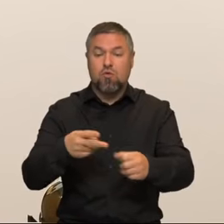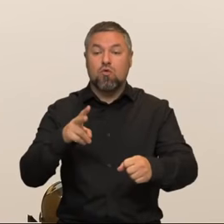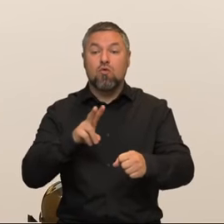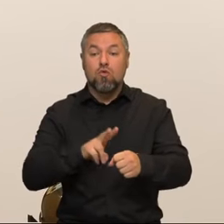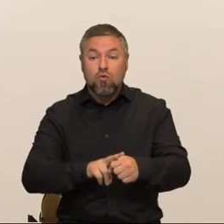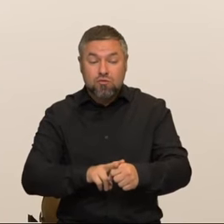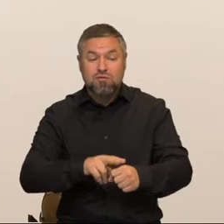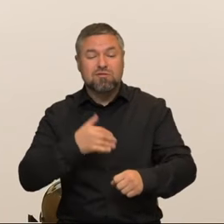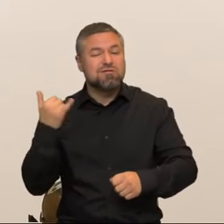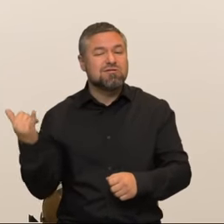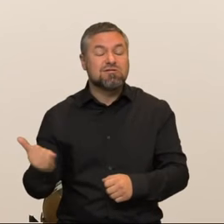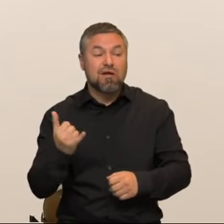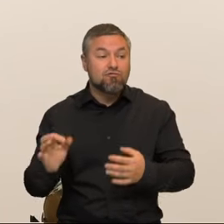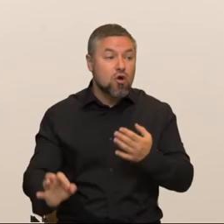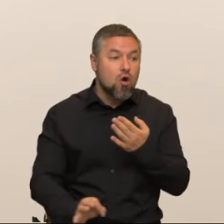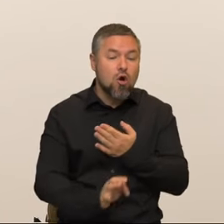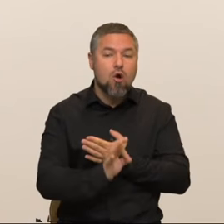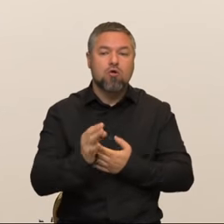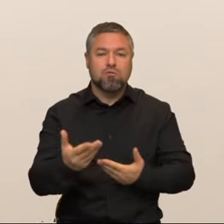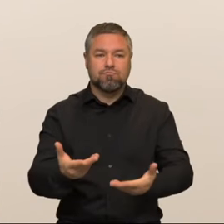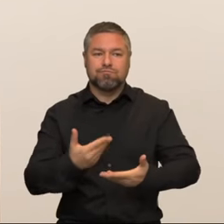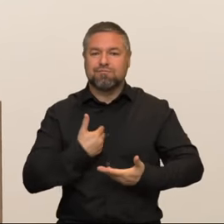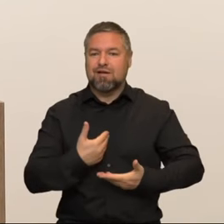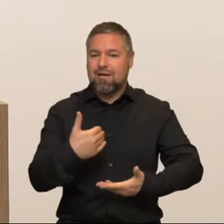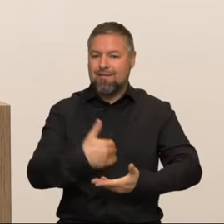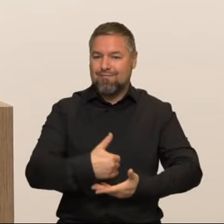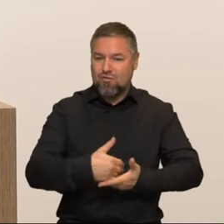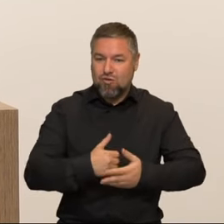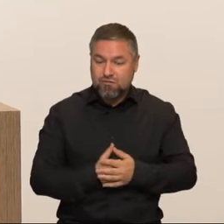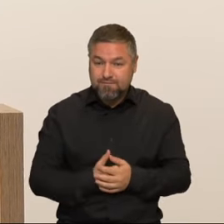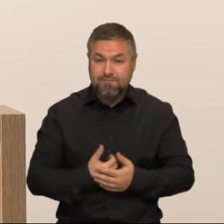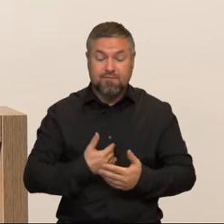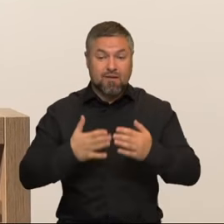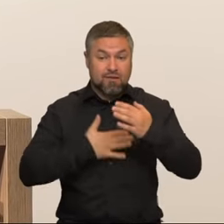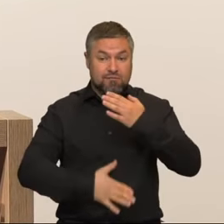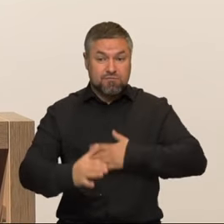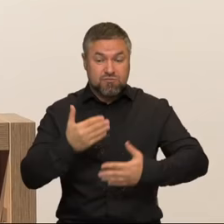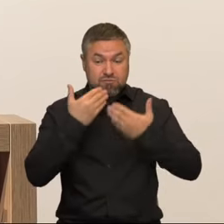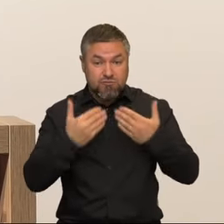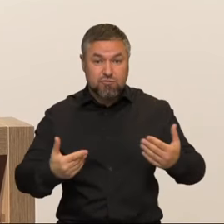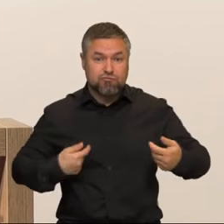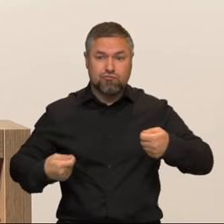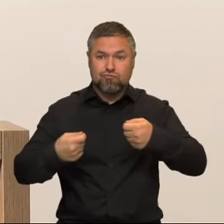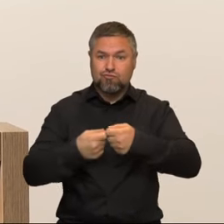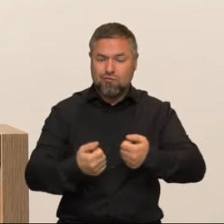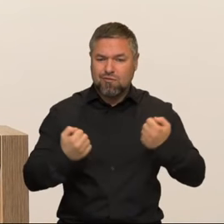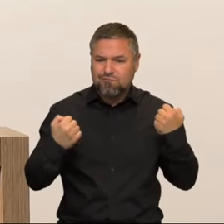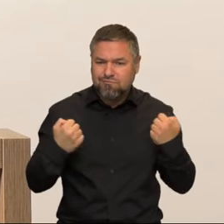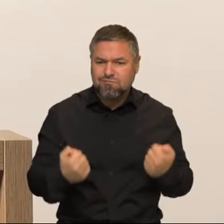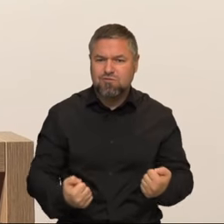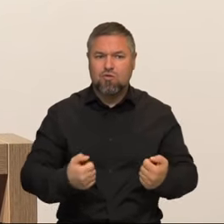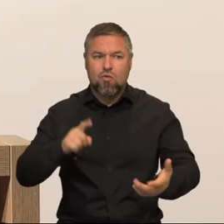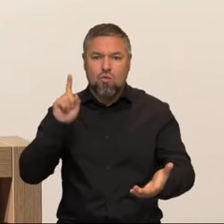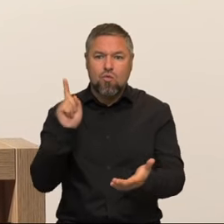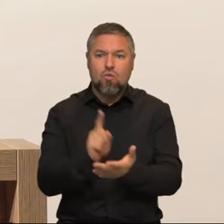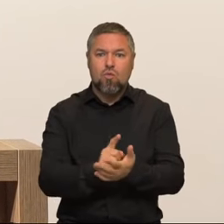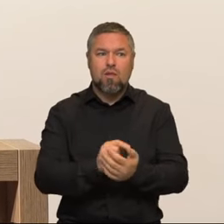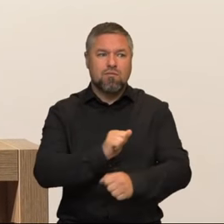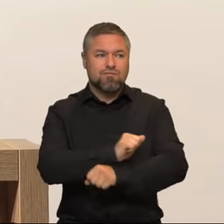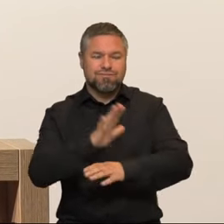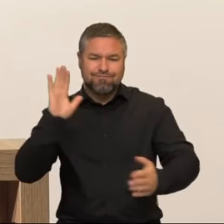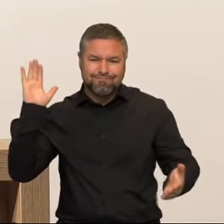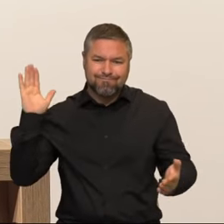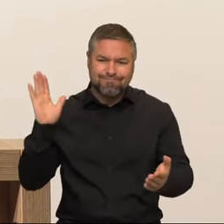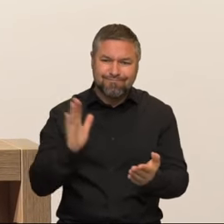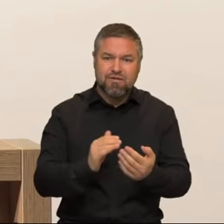których zawsze, jak się okazuje, mogę liczyć. Cieszę się, że dzięki wspólnemu wysiłkowi udało nam się ograniczyć skutki pandemii